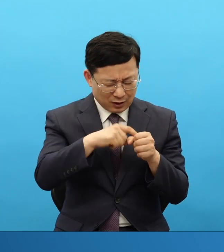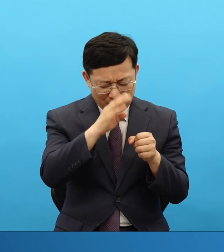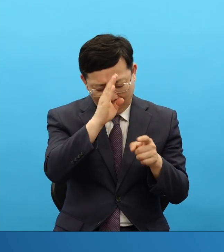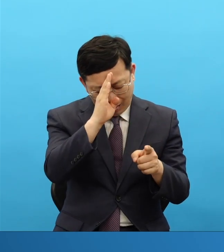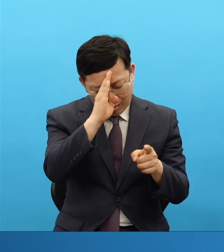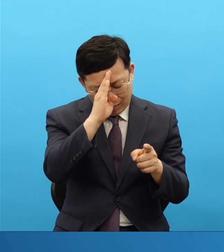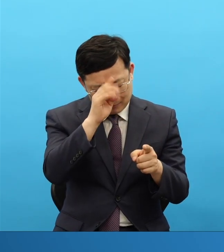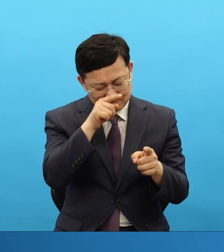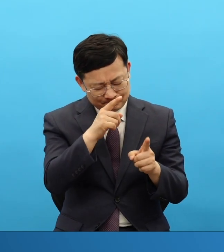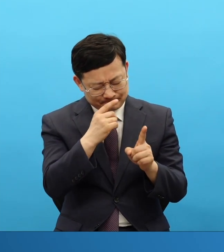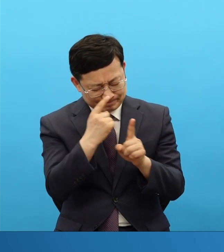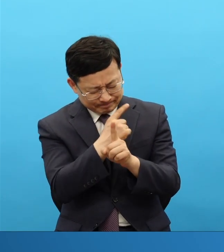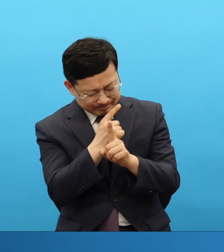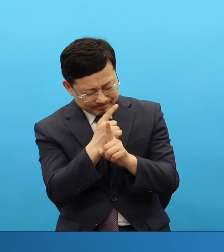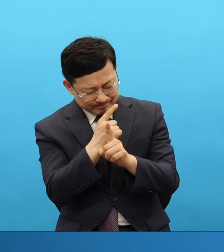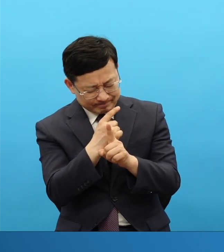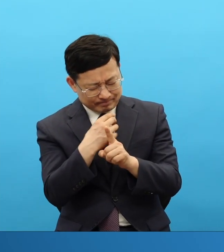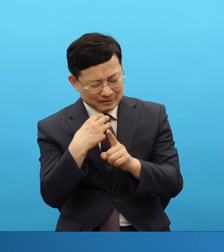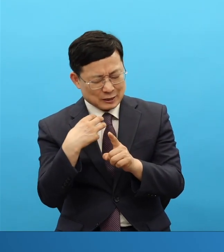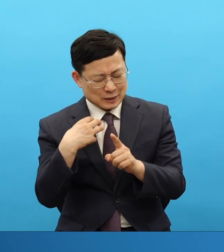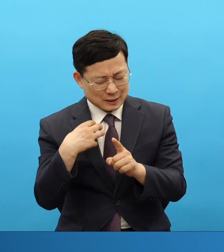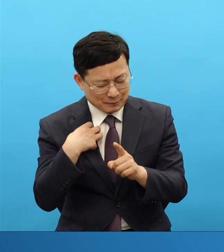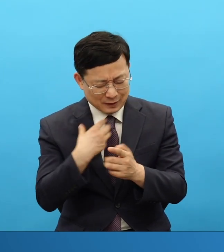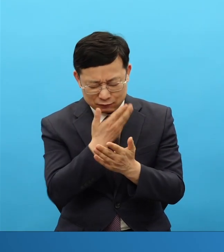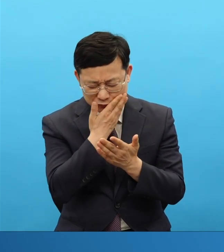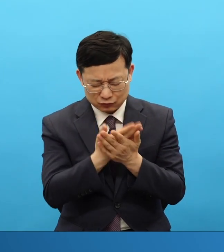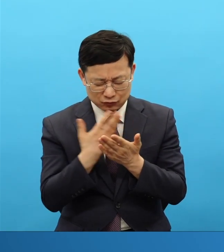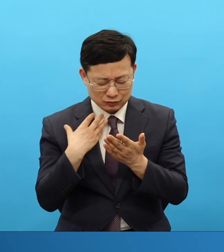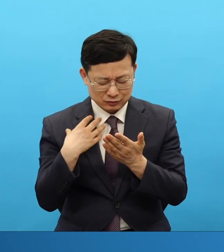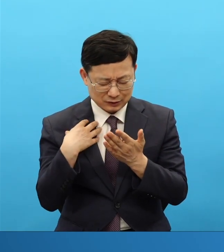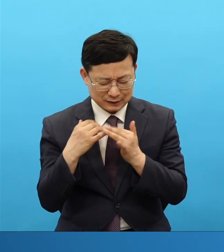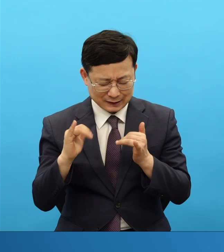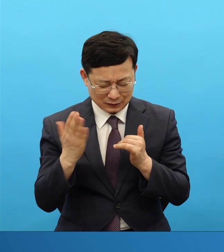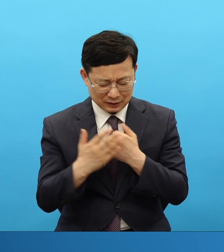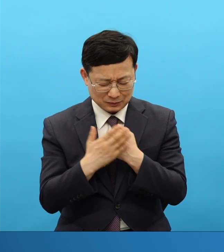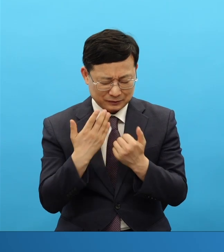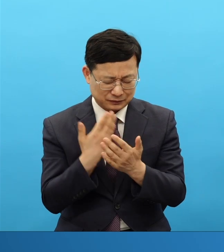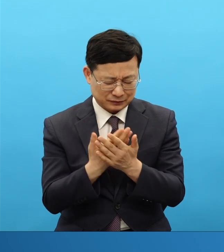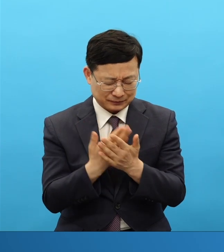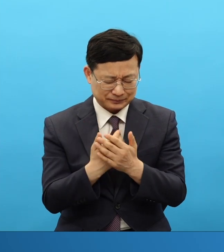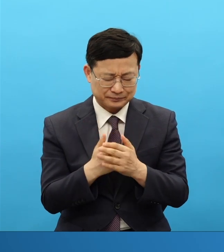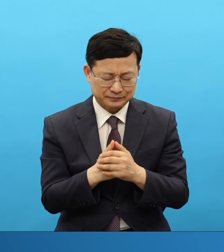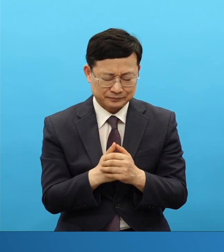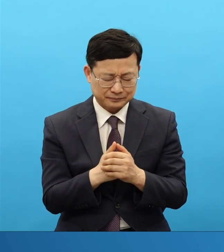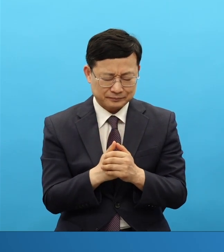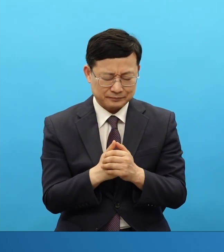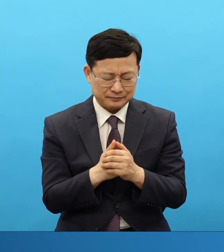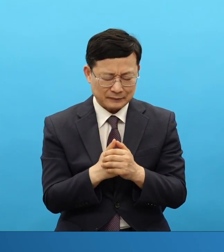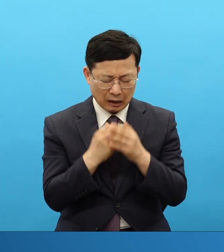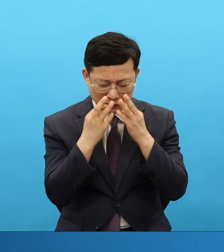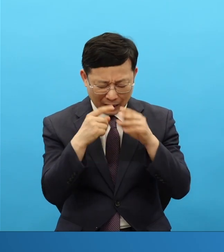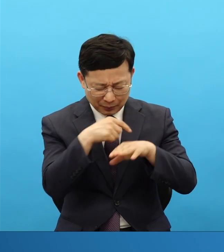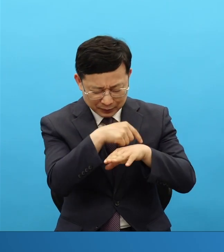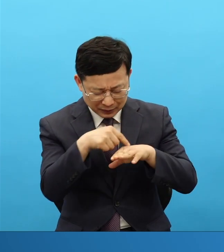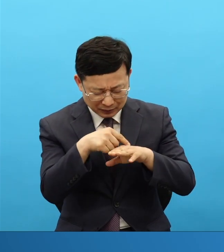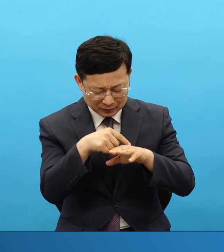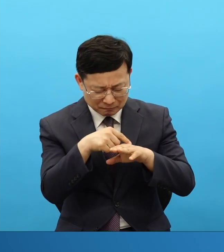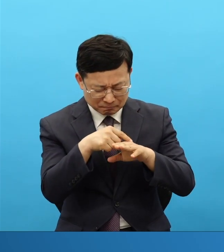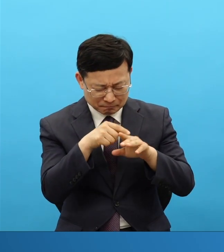있습니다. 치유하는 중직자가 되게 해 Many people 주옵소서. have spiritual diseases. May we be the church officers who heal them. 다민족을